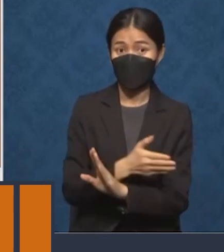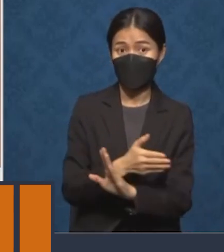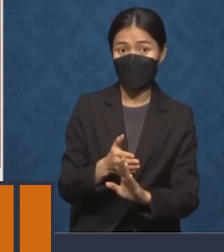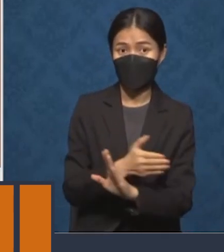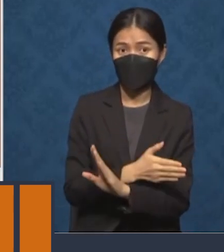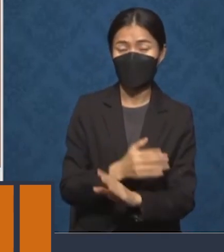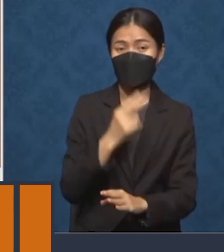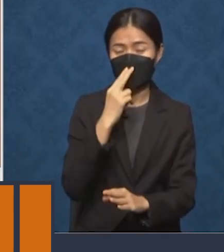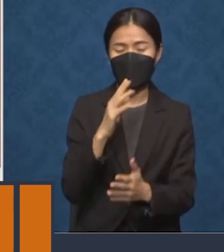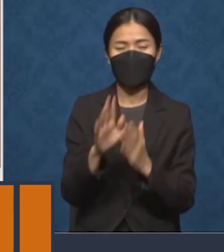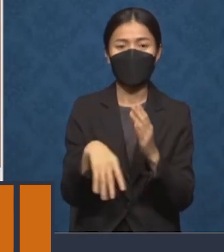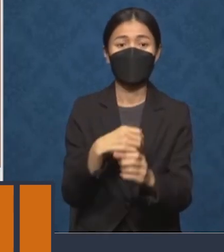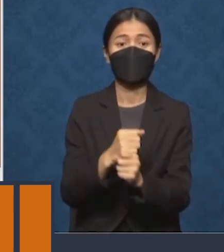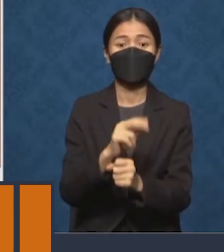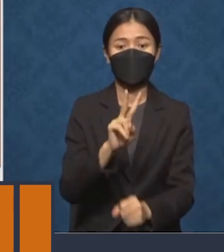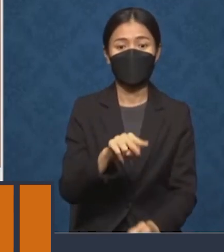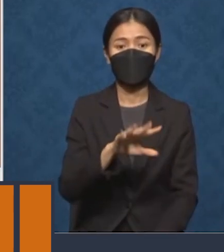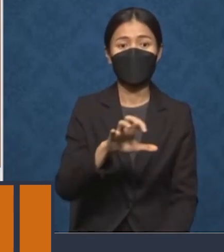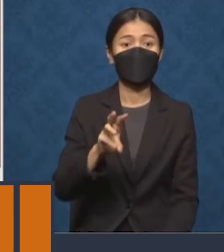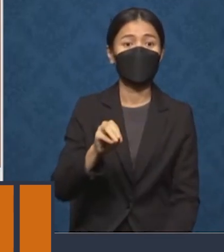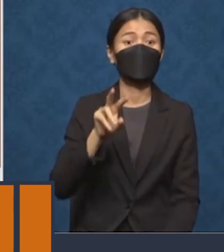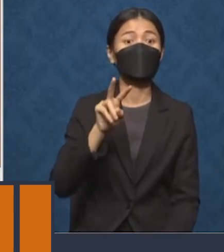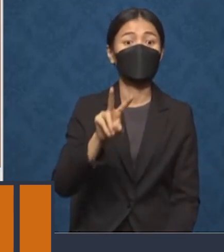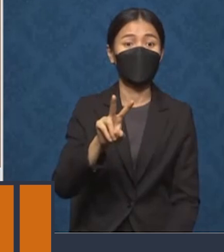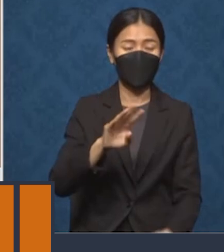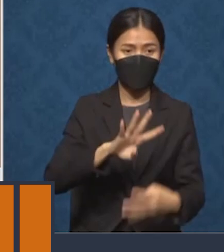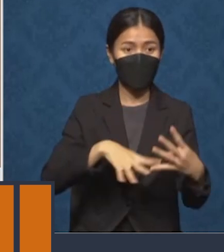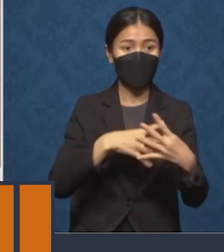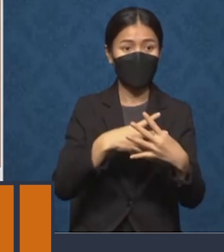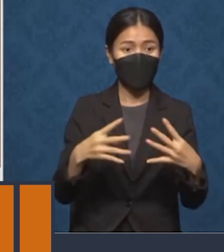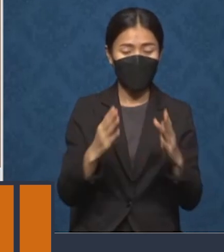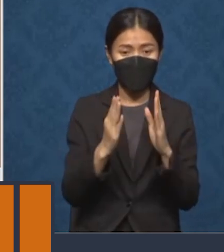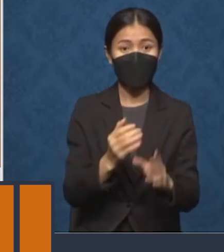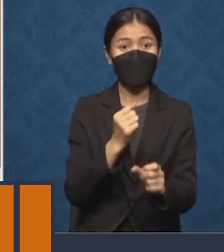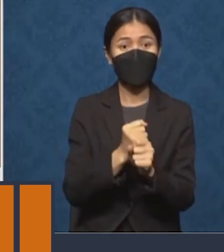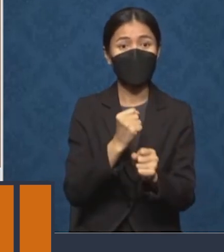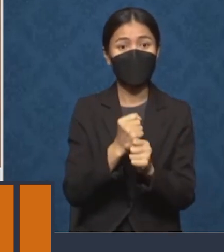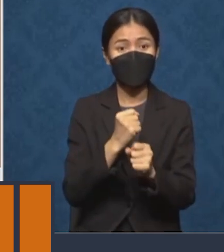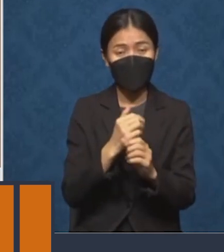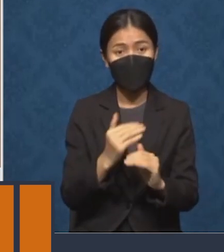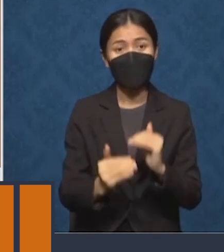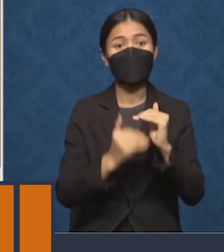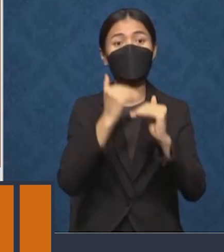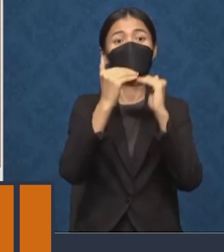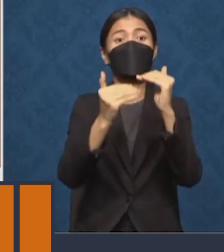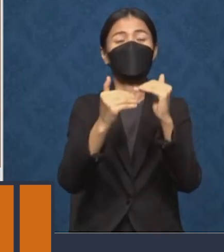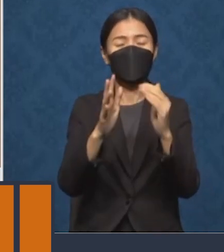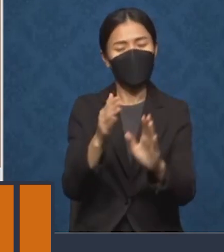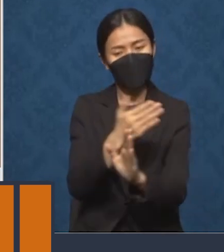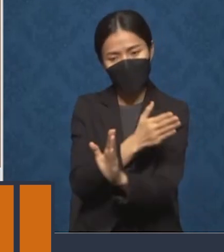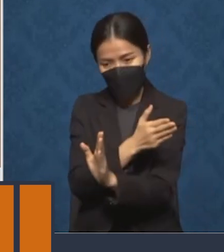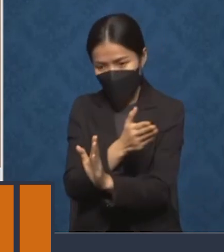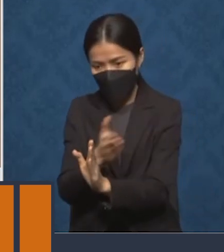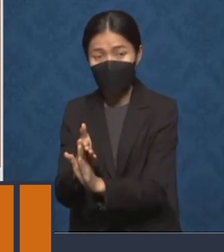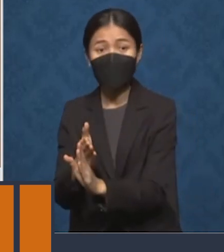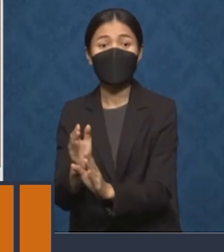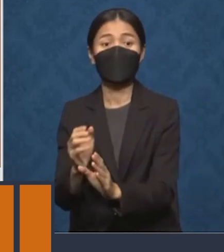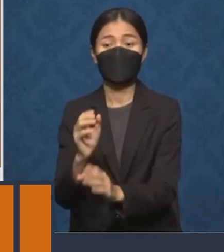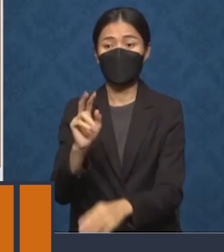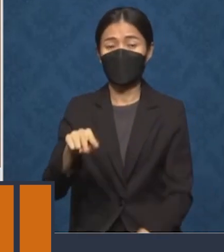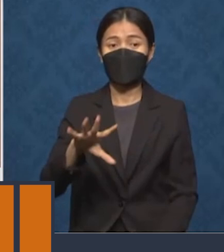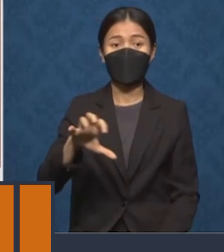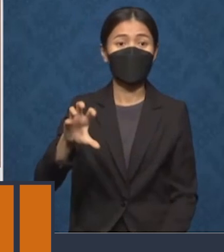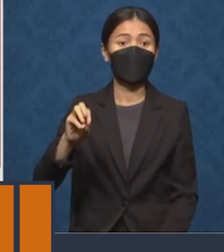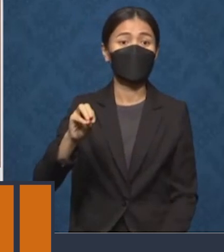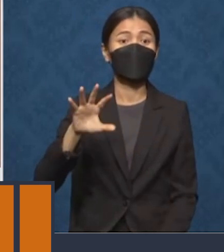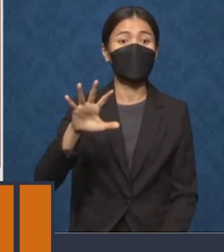าตั้งแต่ปีพุทธศักราช2562กำลังจะครบกำหนดการใช้มาตรการนี้ตอนในปี2565บอกว่า